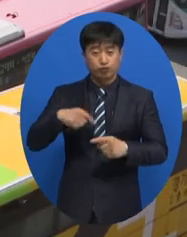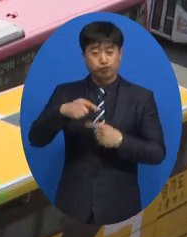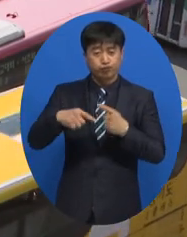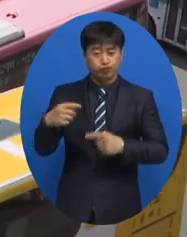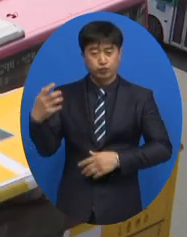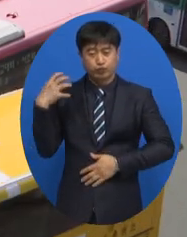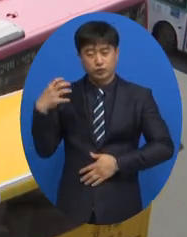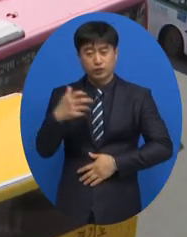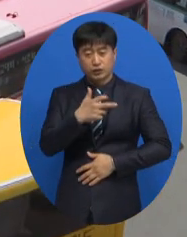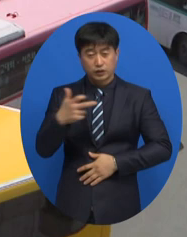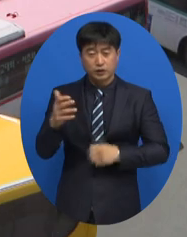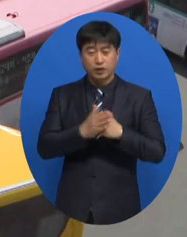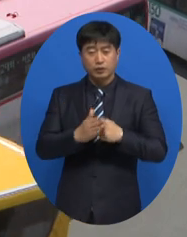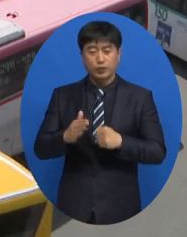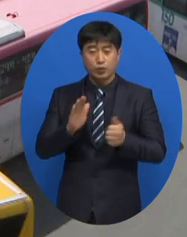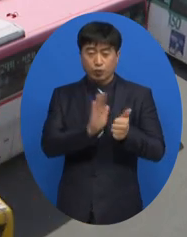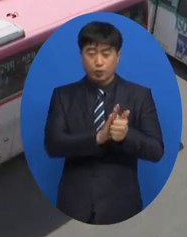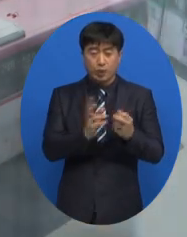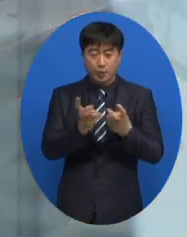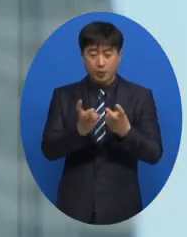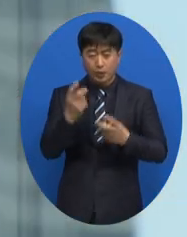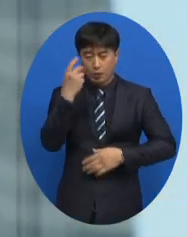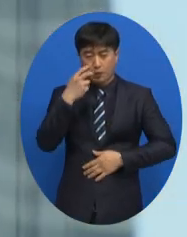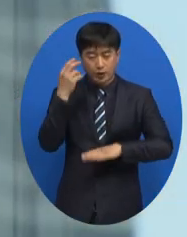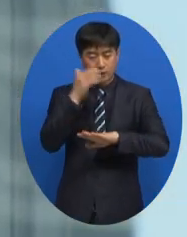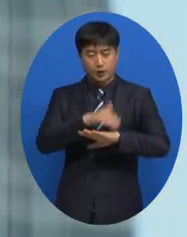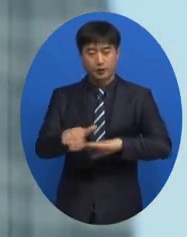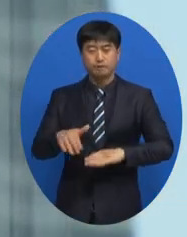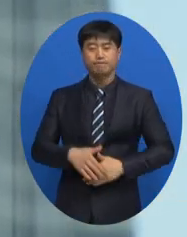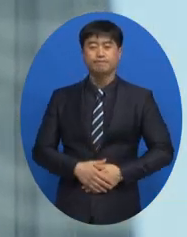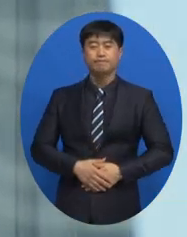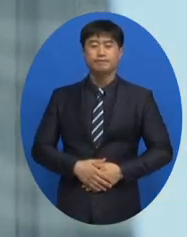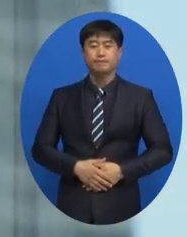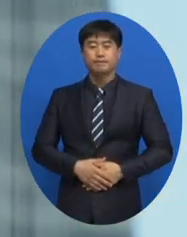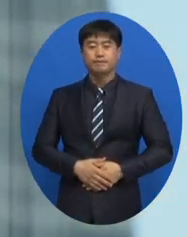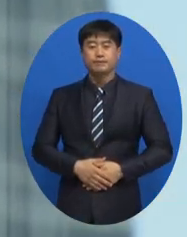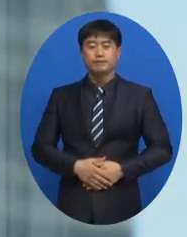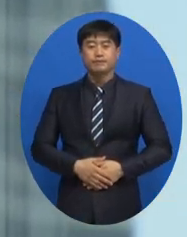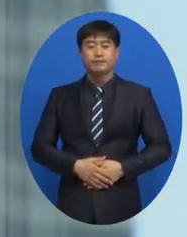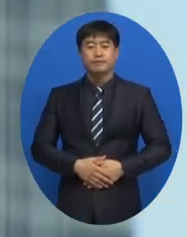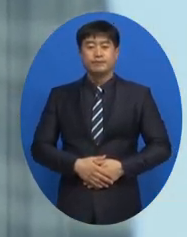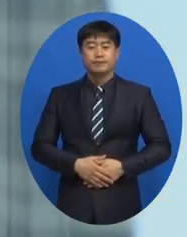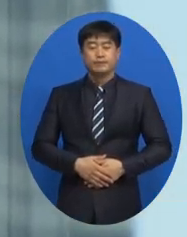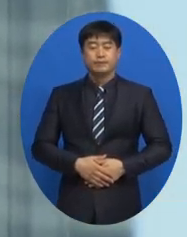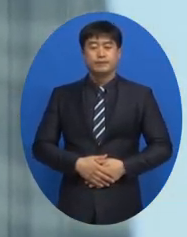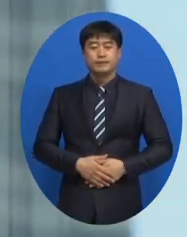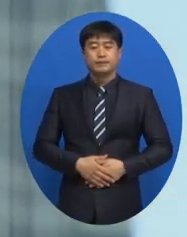만큼 지원 대책을 검토할 방침입니다. 경기출TV 최창순입니다.